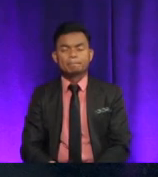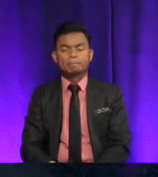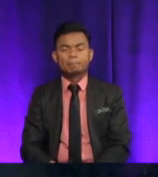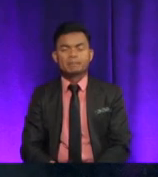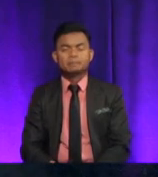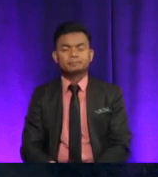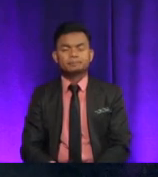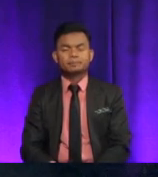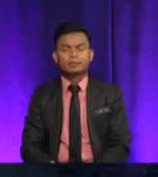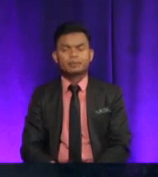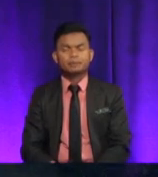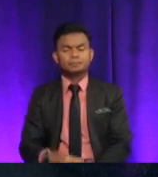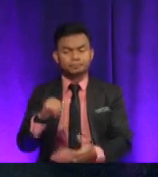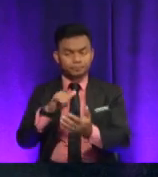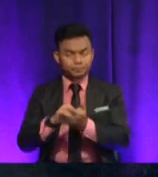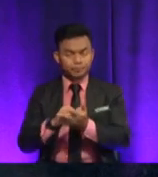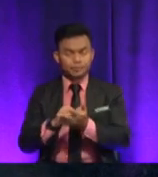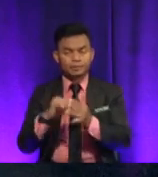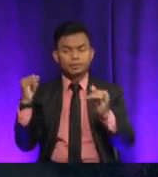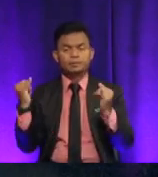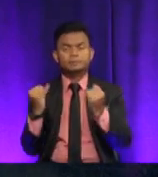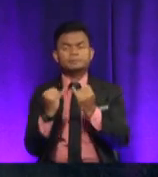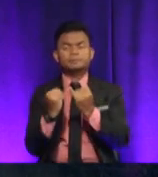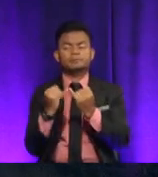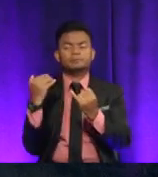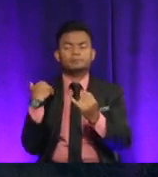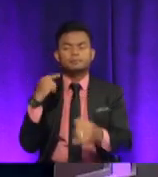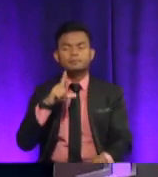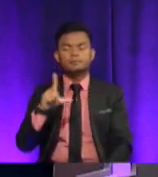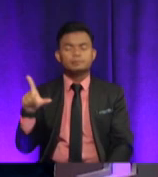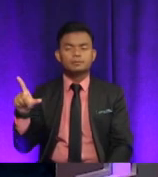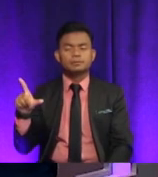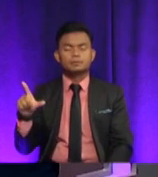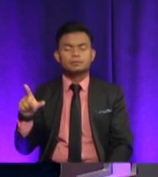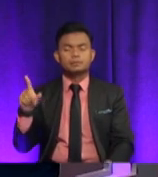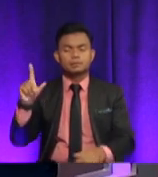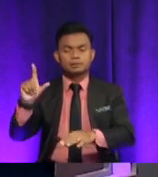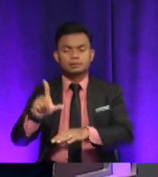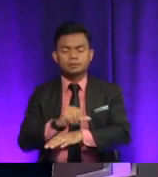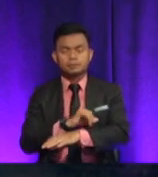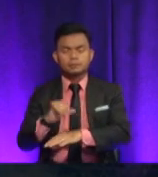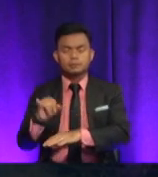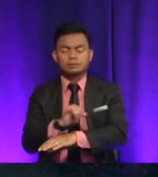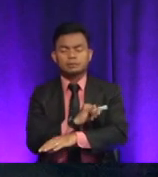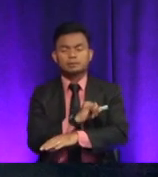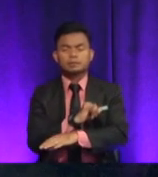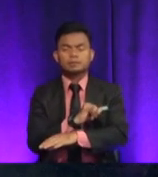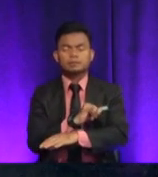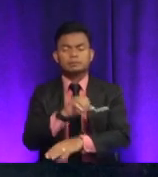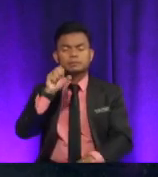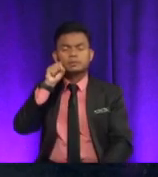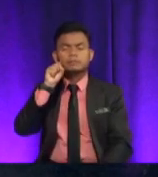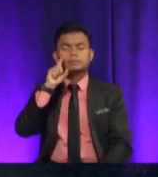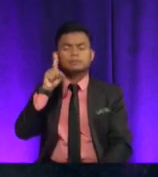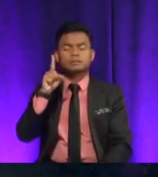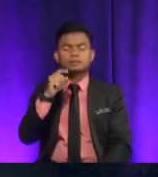itu juga merupakan Irama yang dibawa oleh Mira tadi adalah imara Irama irama lebih